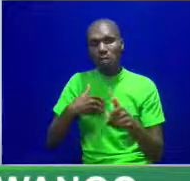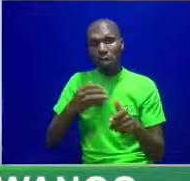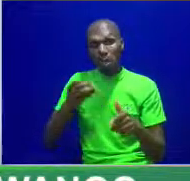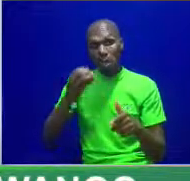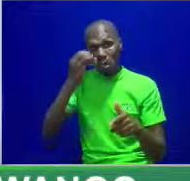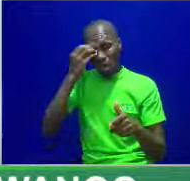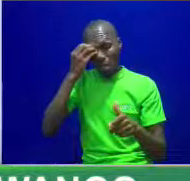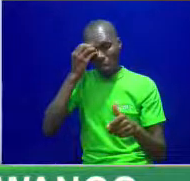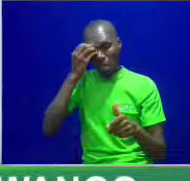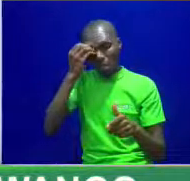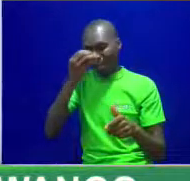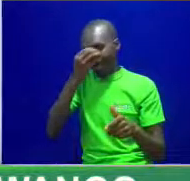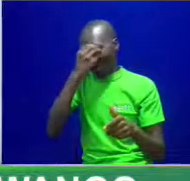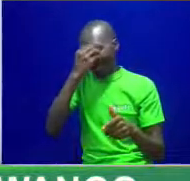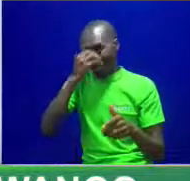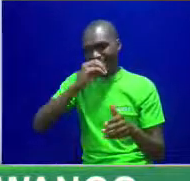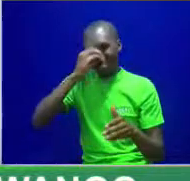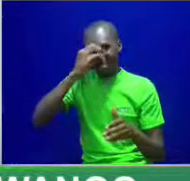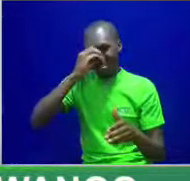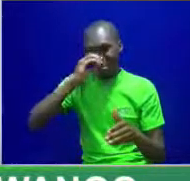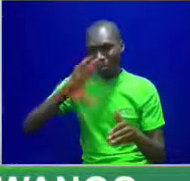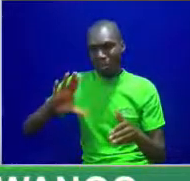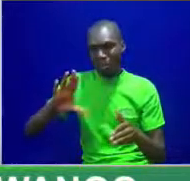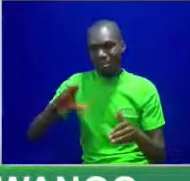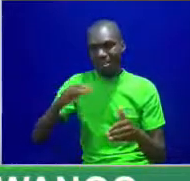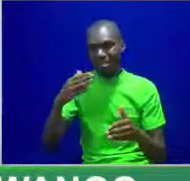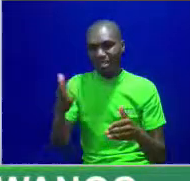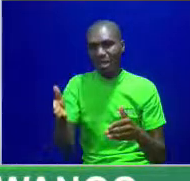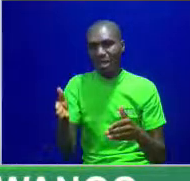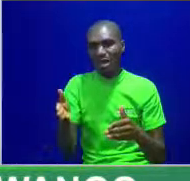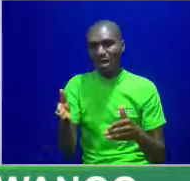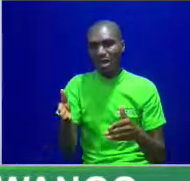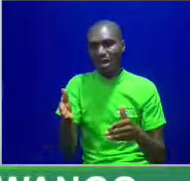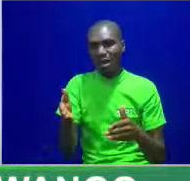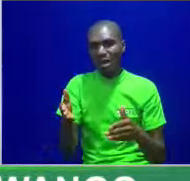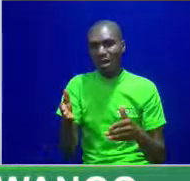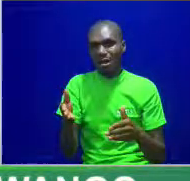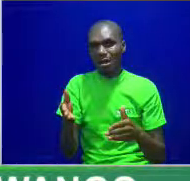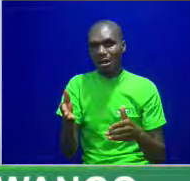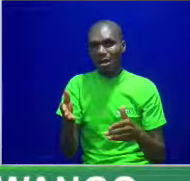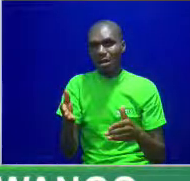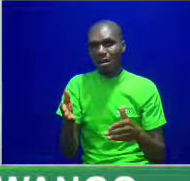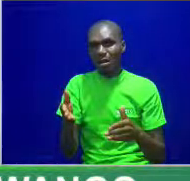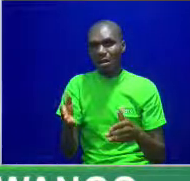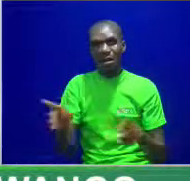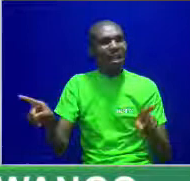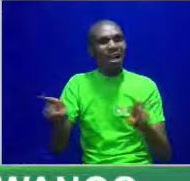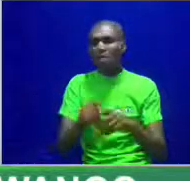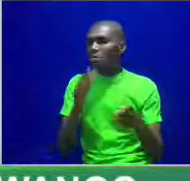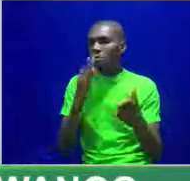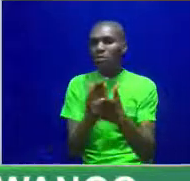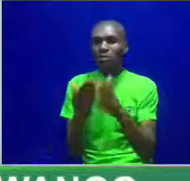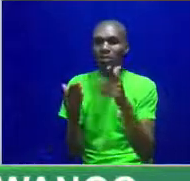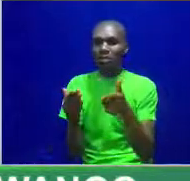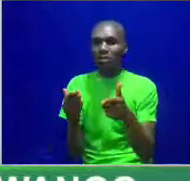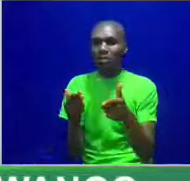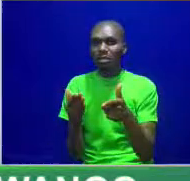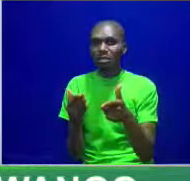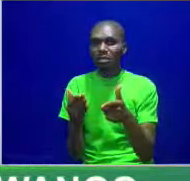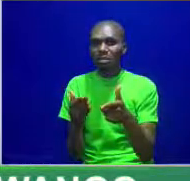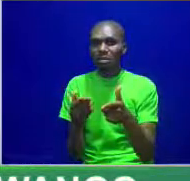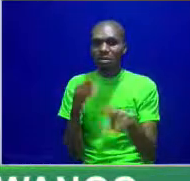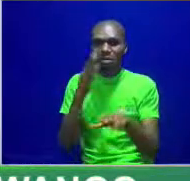all gouged out with some sharp object like a knife and it was quite crude because they also injured